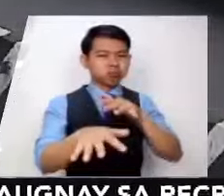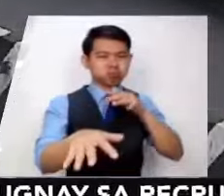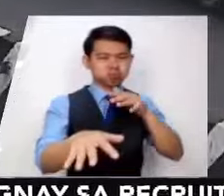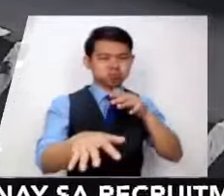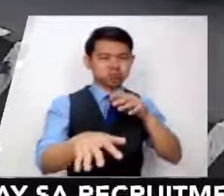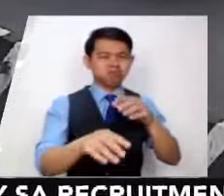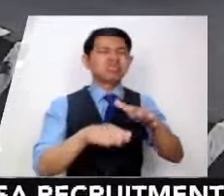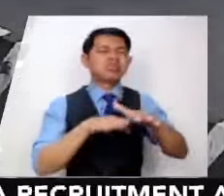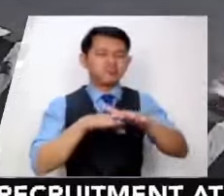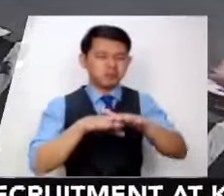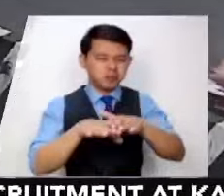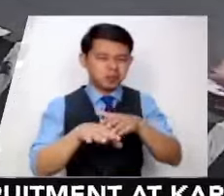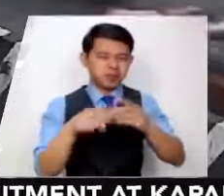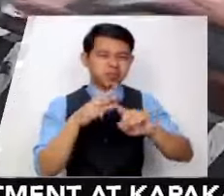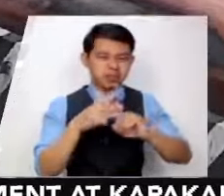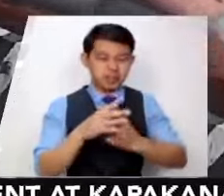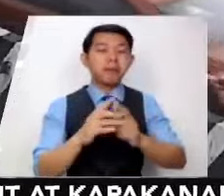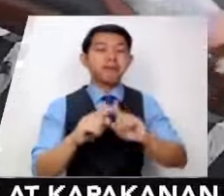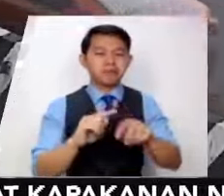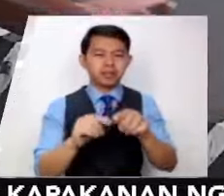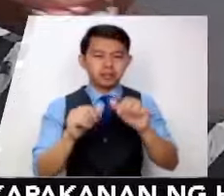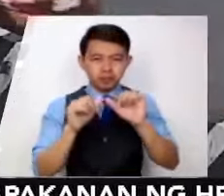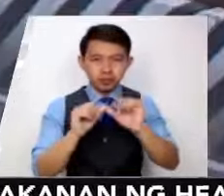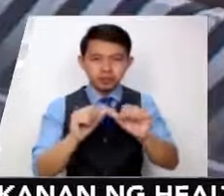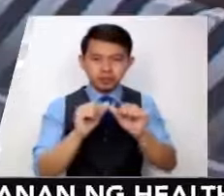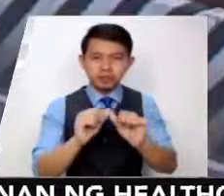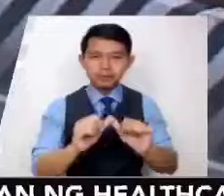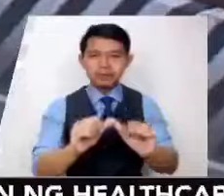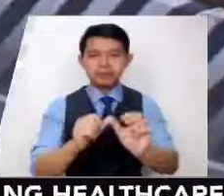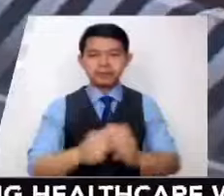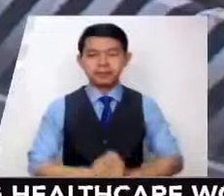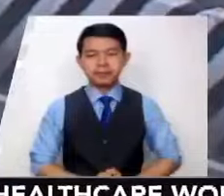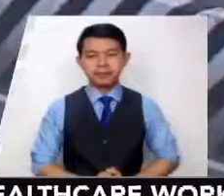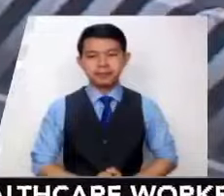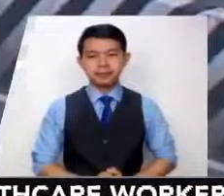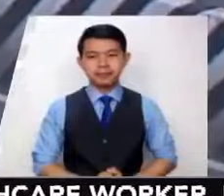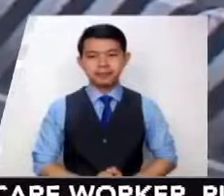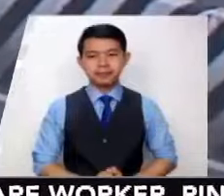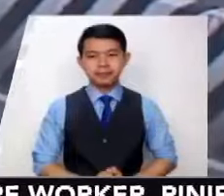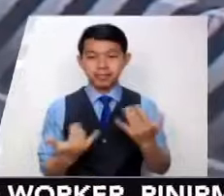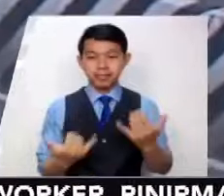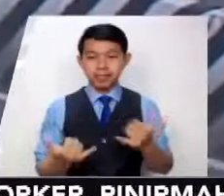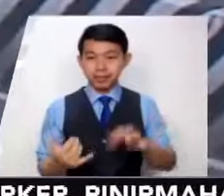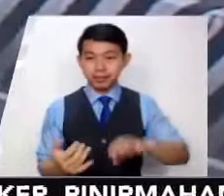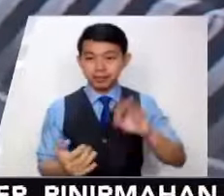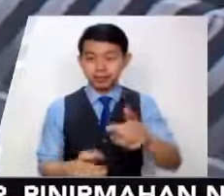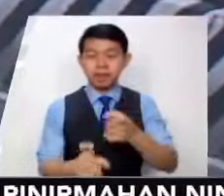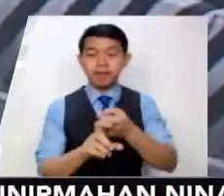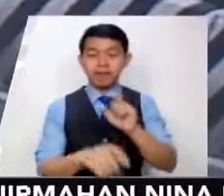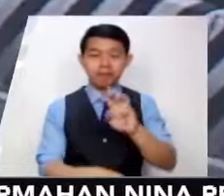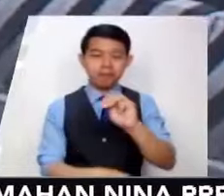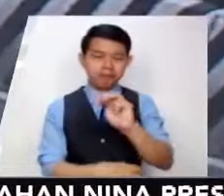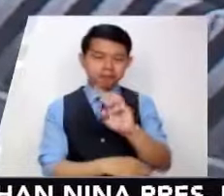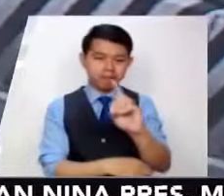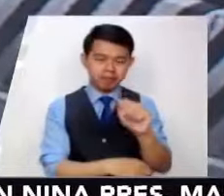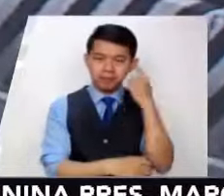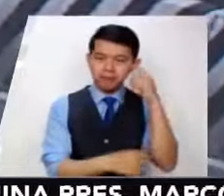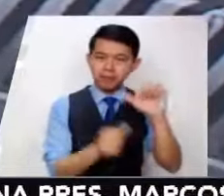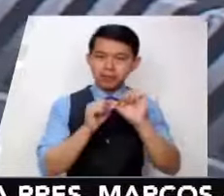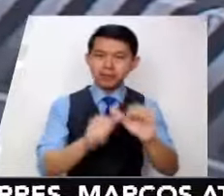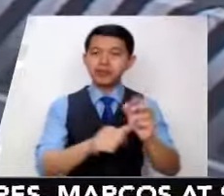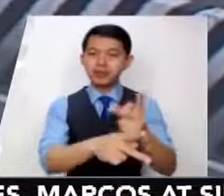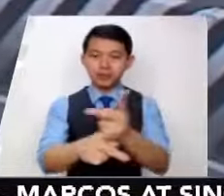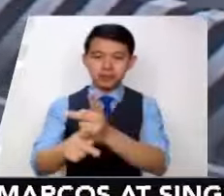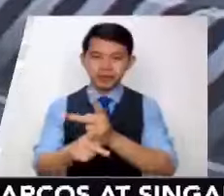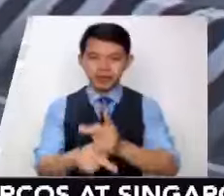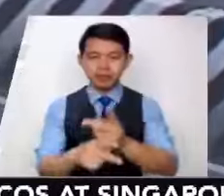non pero umuusad pa naman sa mga sandaling ito ito na po ang side tip mula sa MMDA para mapanatili ang kaligtasan sa kalsada iwasan ang